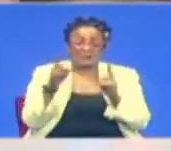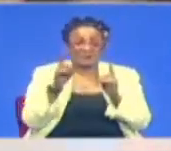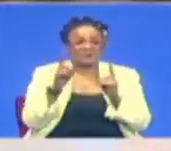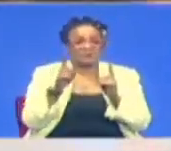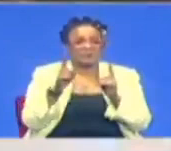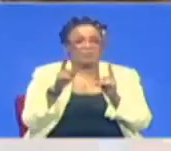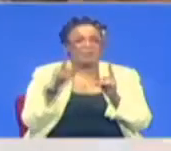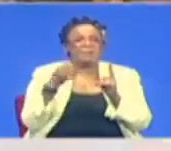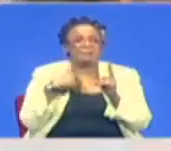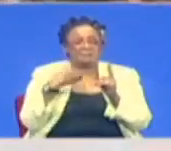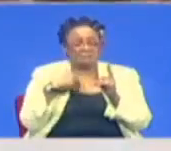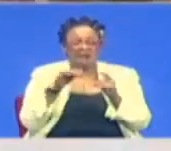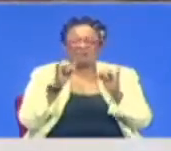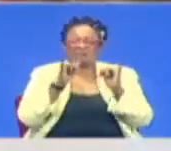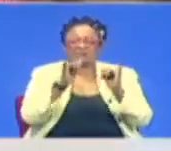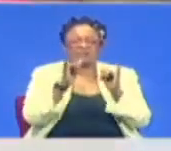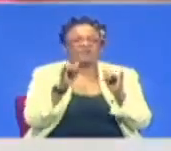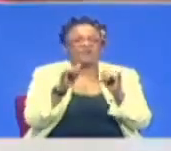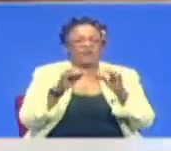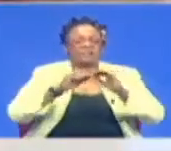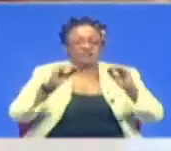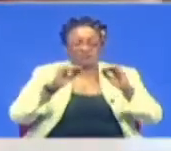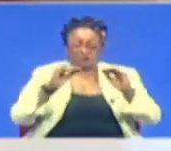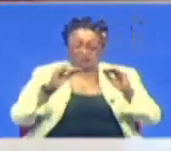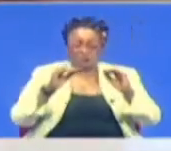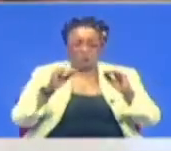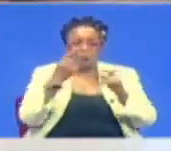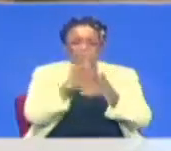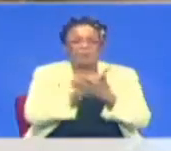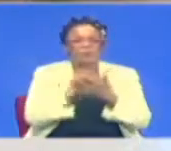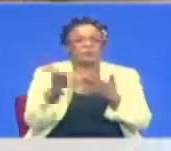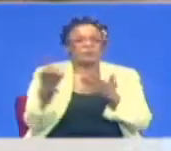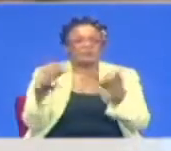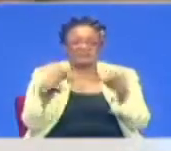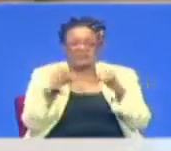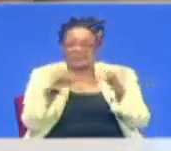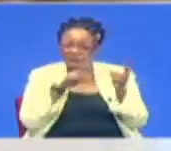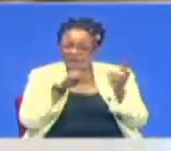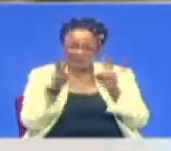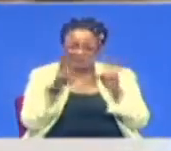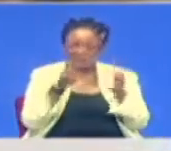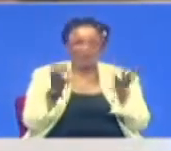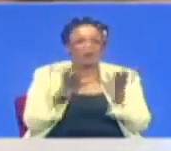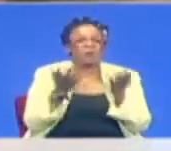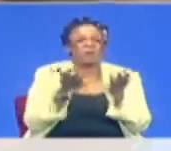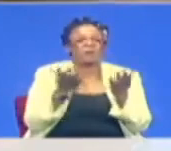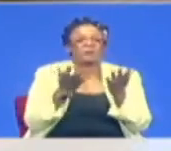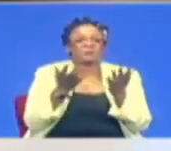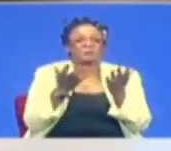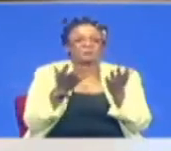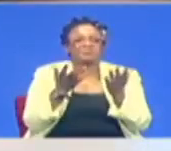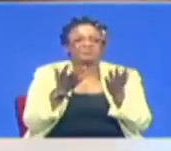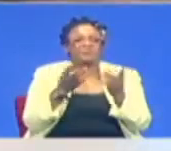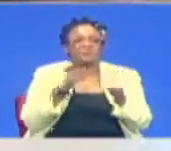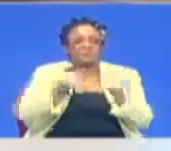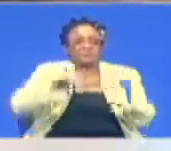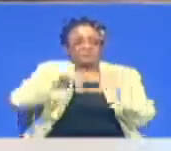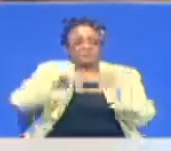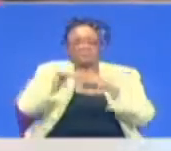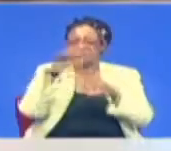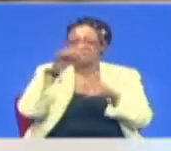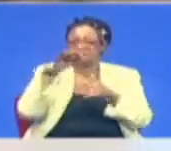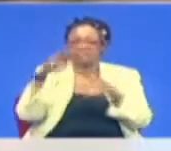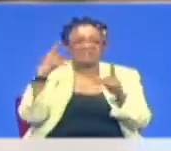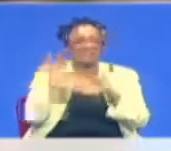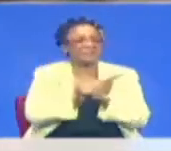hivyo nimekaa na timu kwa hiyo wiki moja nimekaa na wao. Nilikuwa najaribu kuangalia leo nione juu level nacheza na FC ni tofauti. Mimi